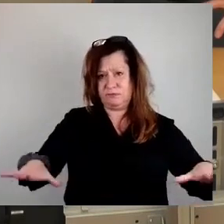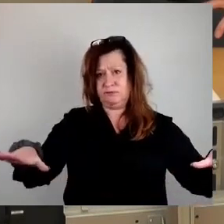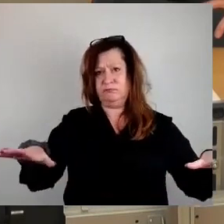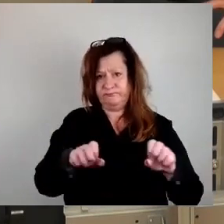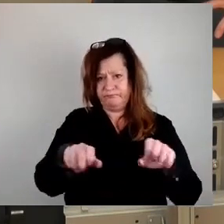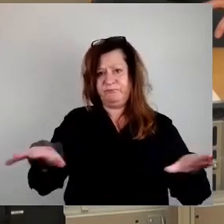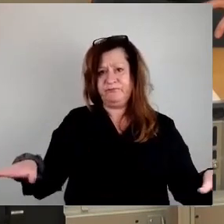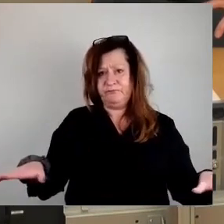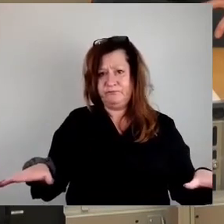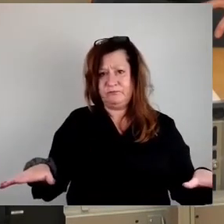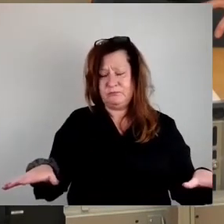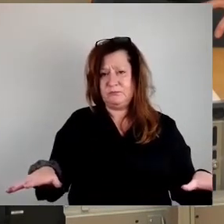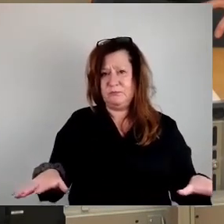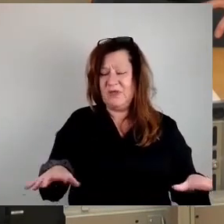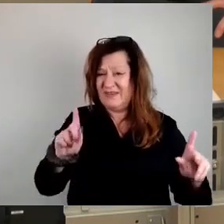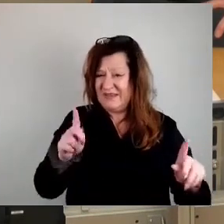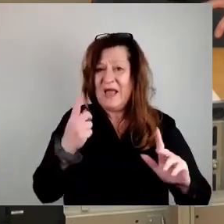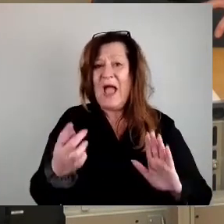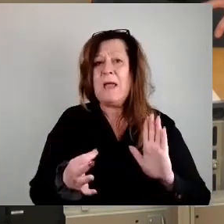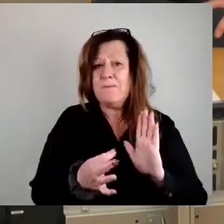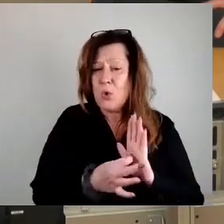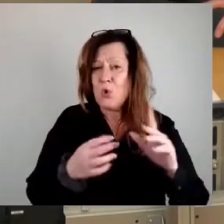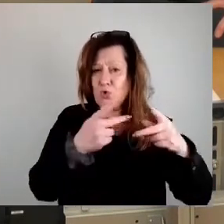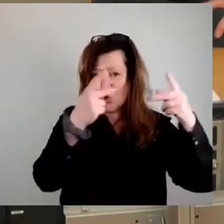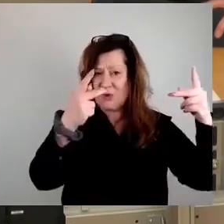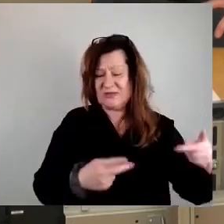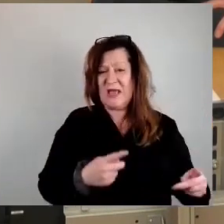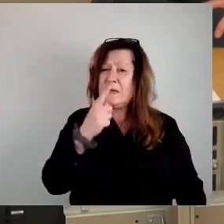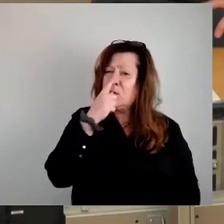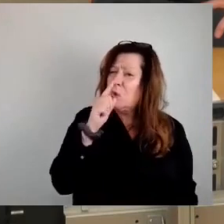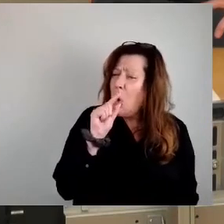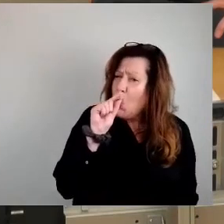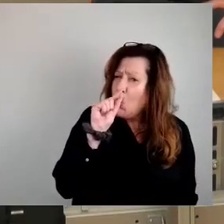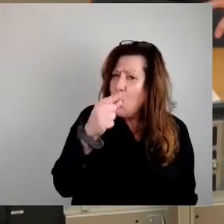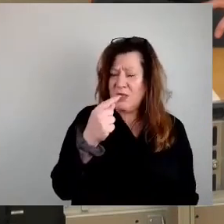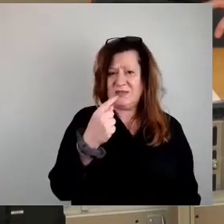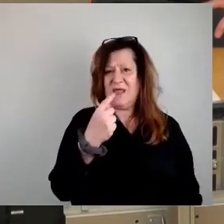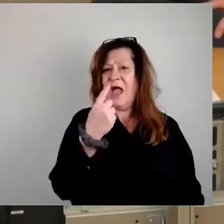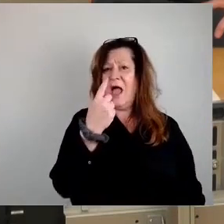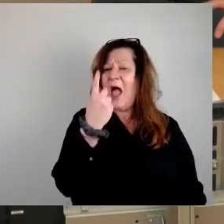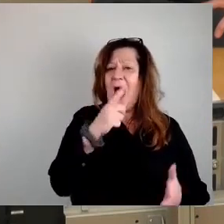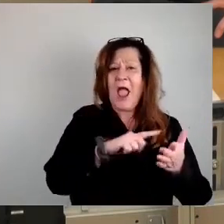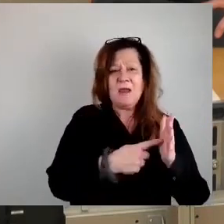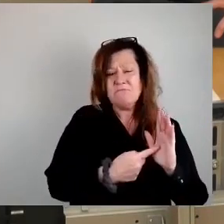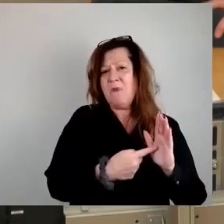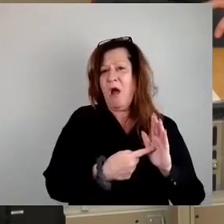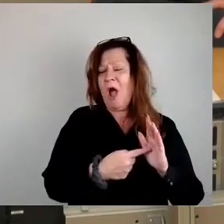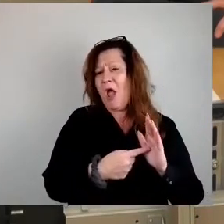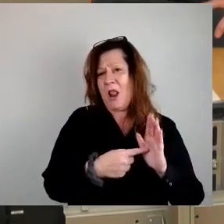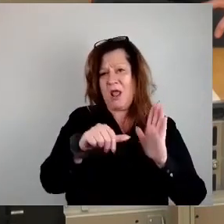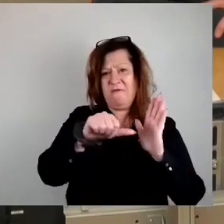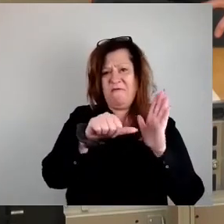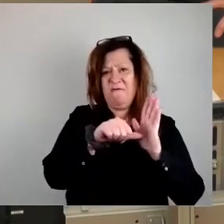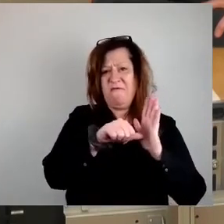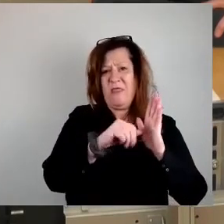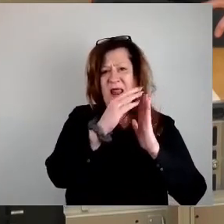einer der Punkte, die im Konzept nur ganz kurz einmal eine halbe Seite oder eine Viertelseite über Contracting steht